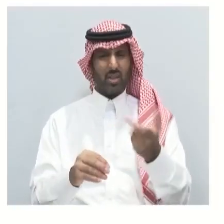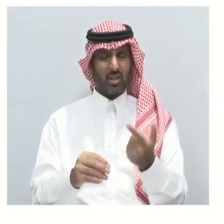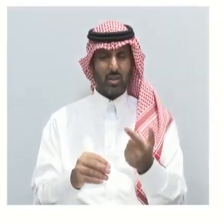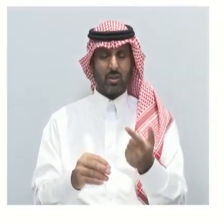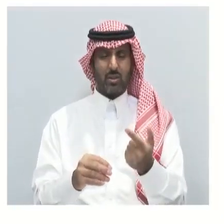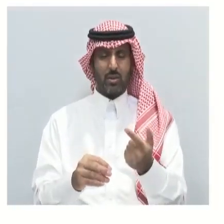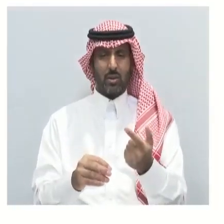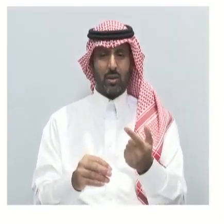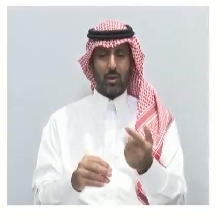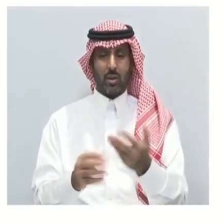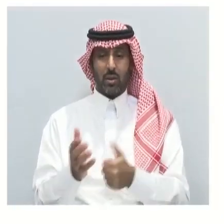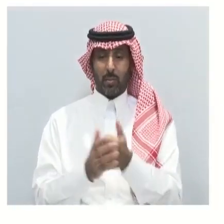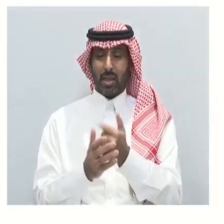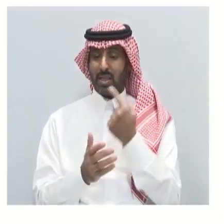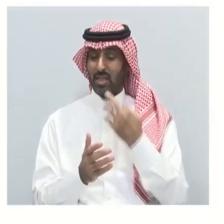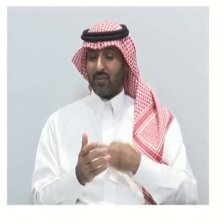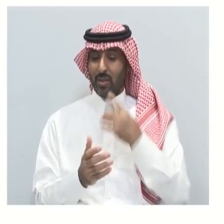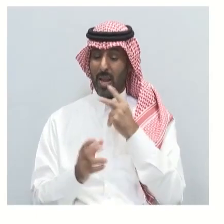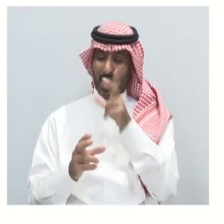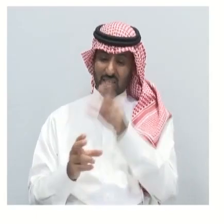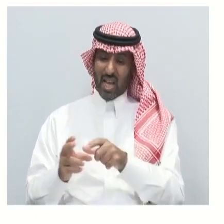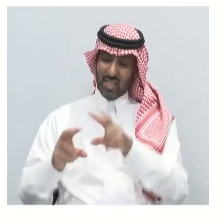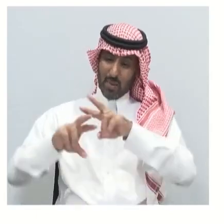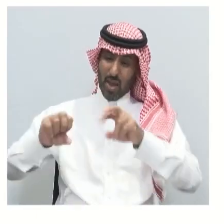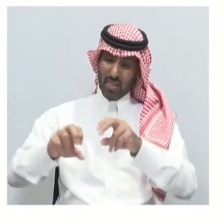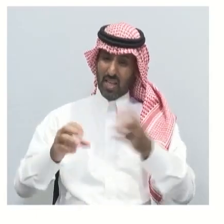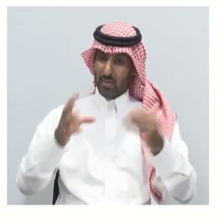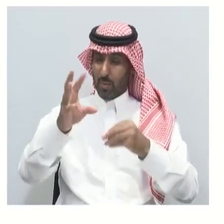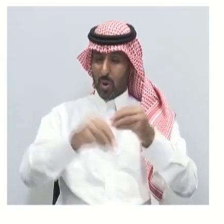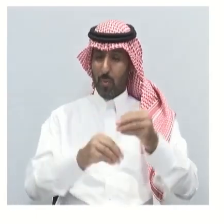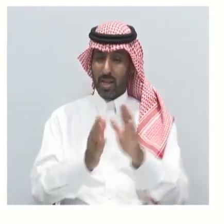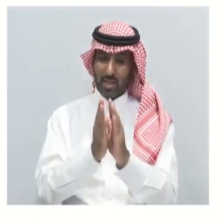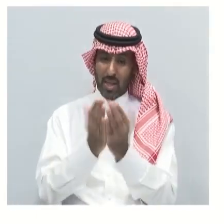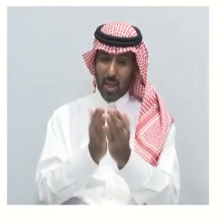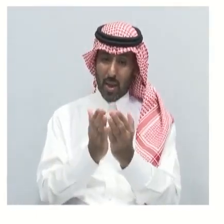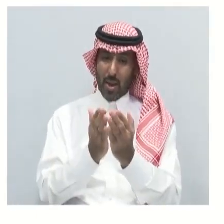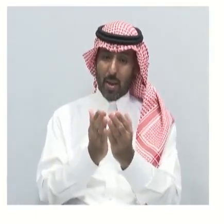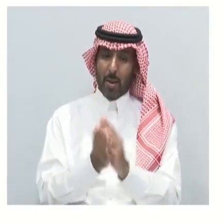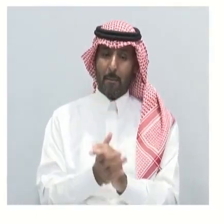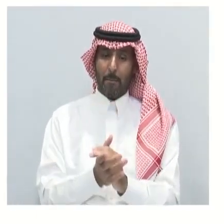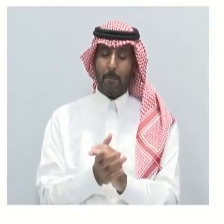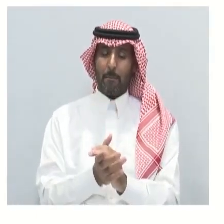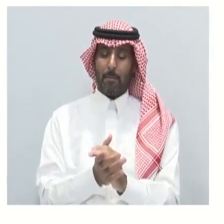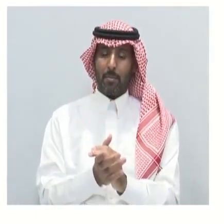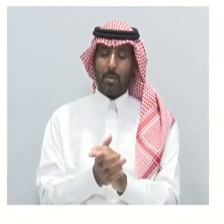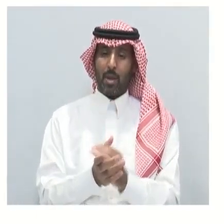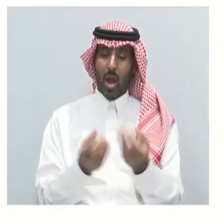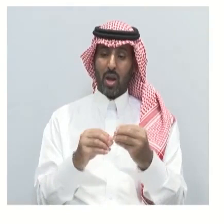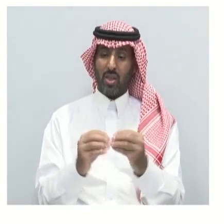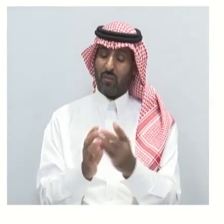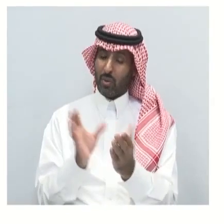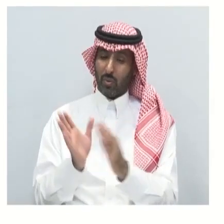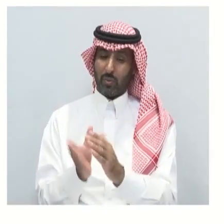ان يستعرضها او يستعين بها الباحث في جمع المعلومات طبعا ذا كاننا للباحث ان يستخدم اكثر من اداه في بحث